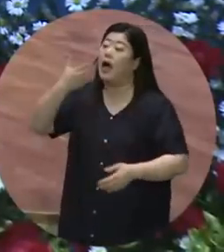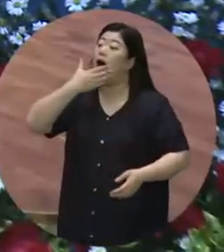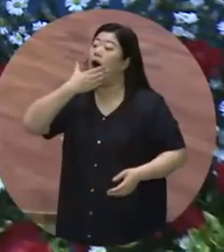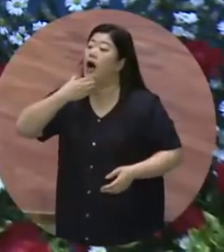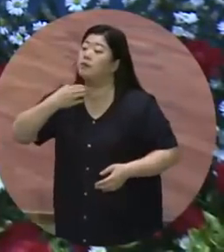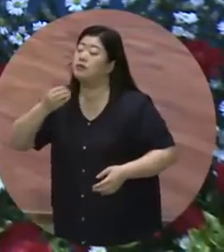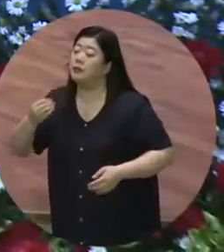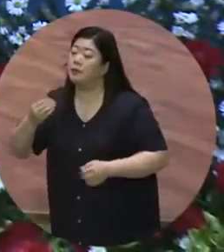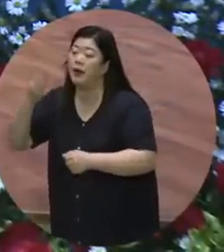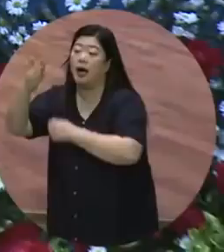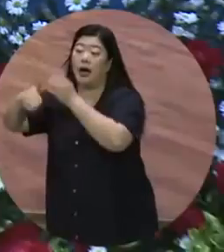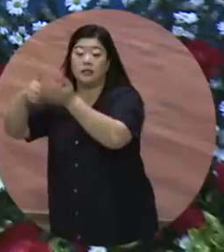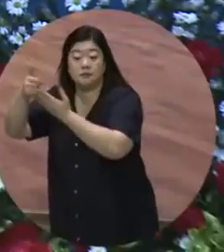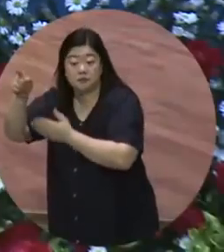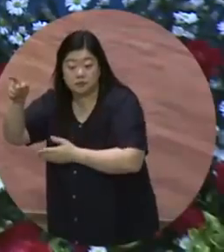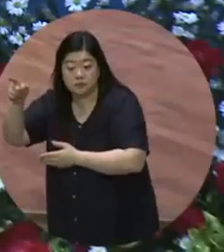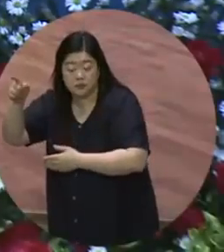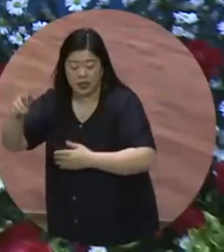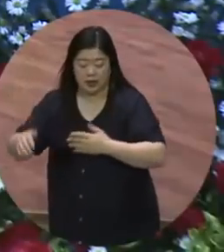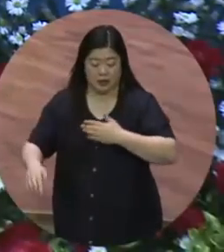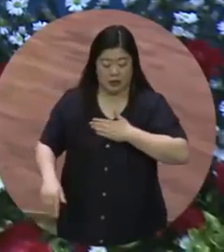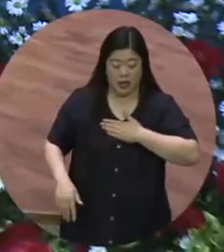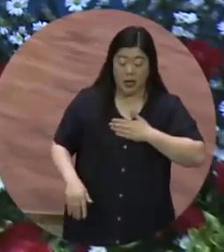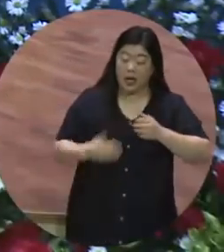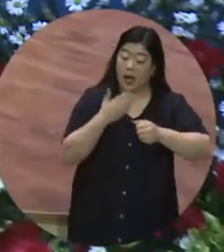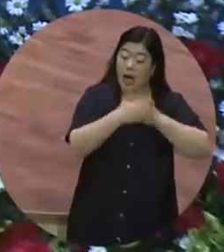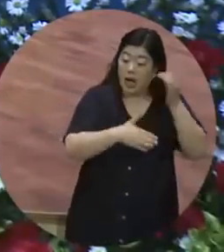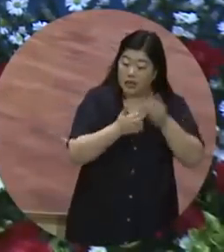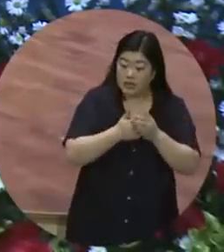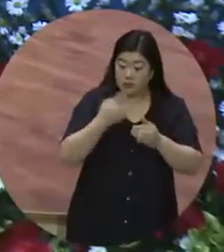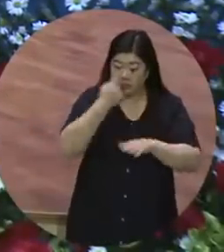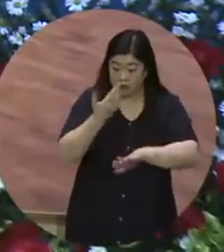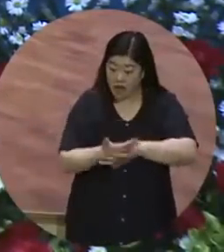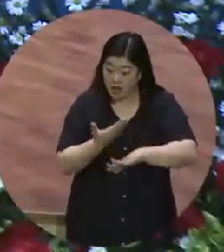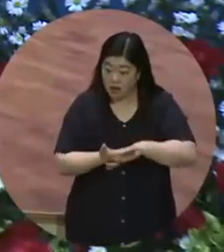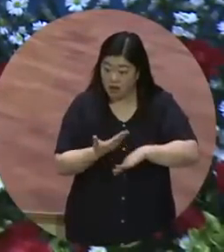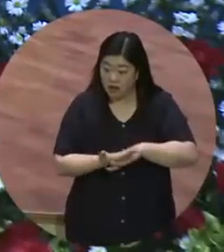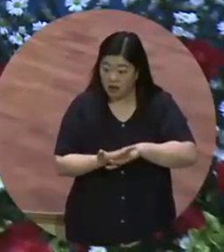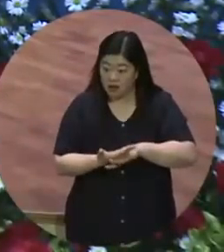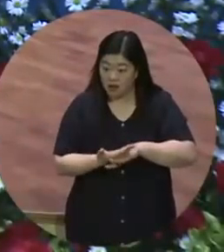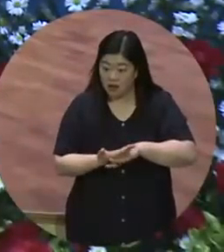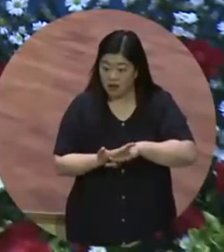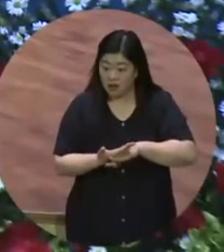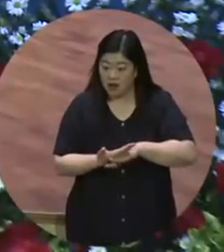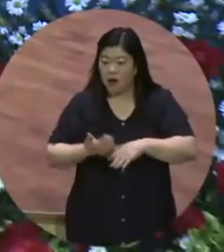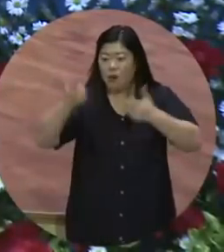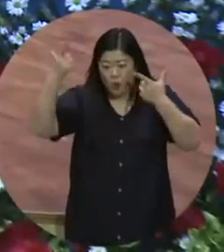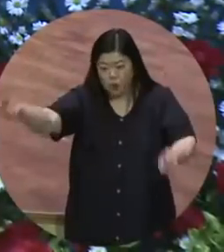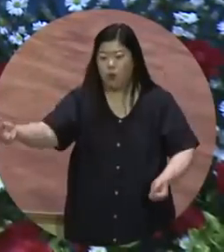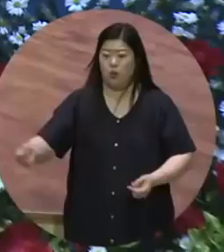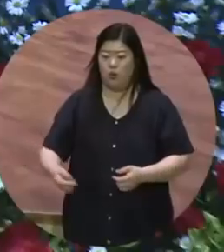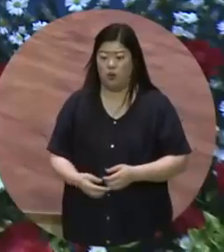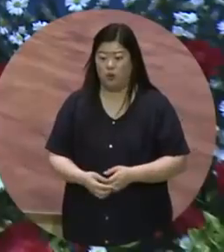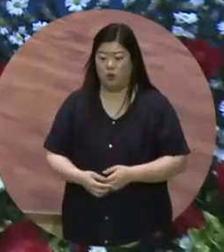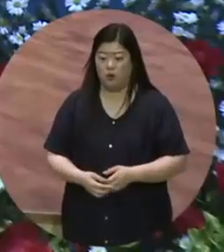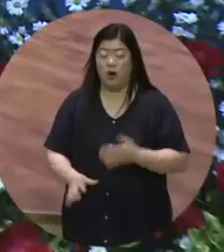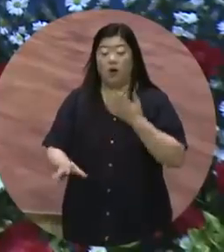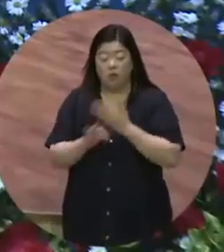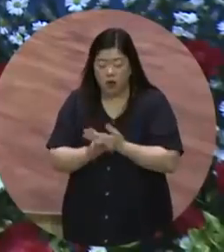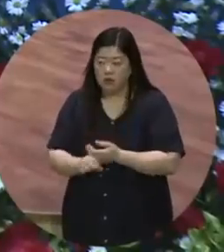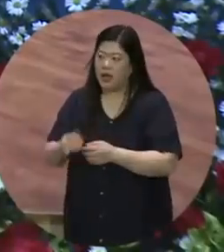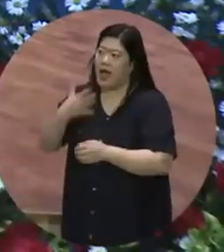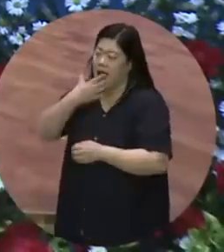말이야. 우리 언약 잡았단 말이야. 언약 잡은 우리 후대의 하나님이기도 합니다.